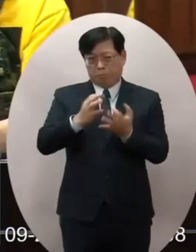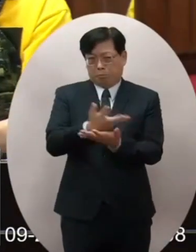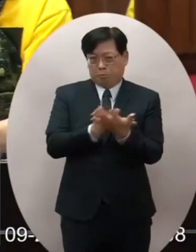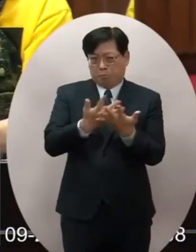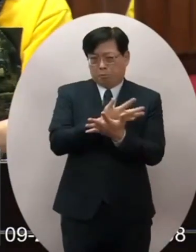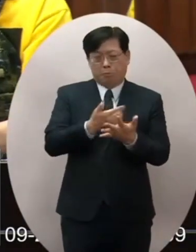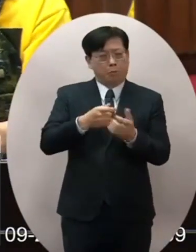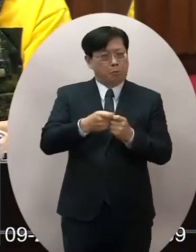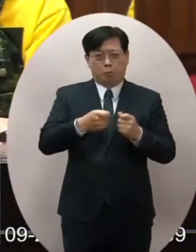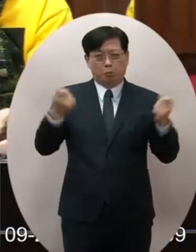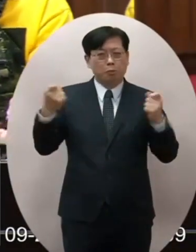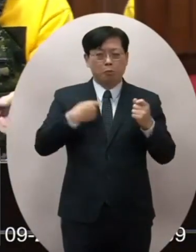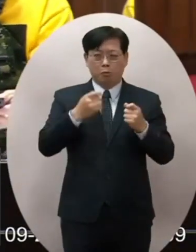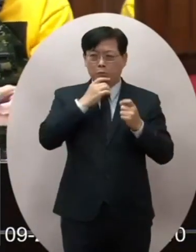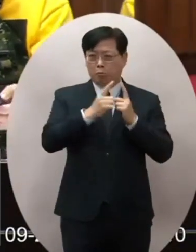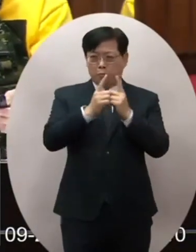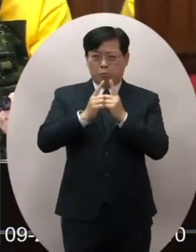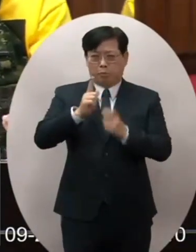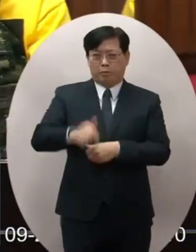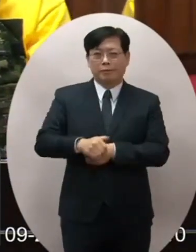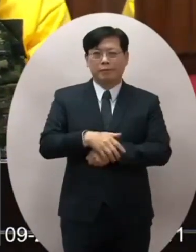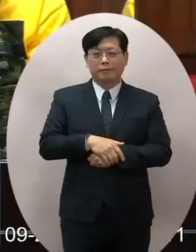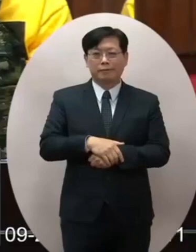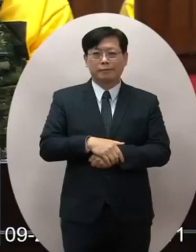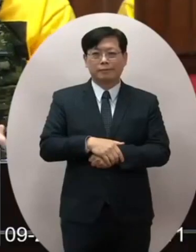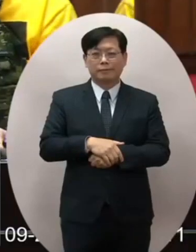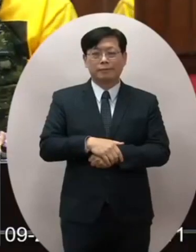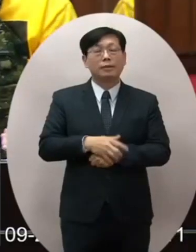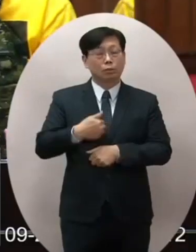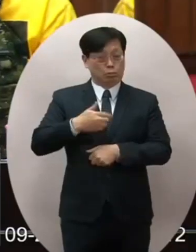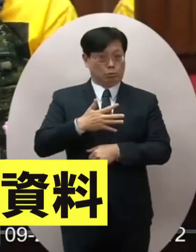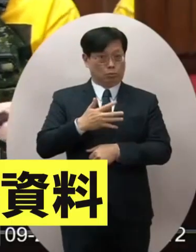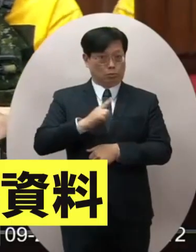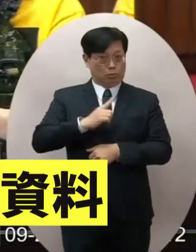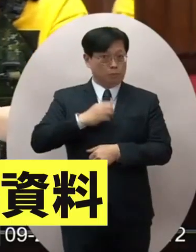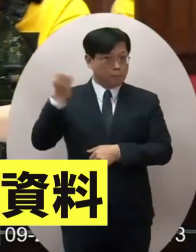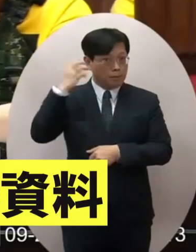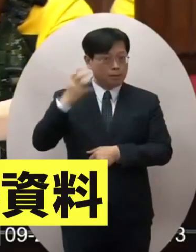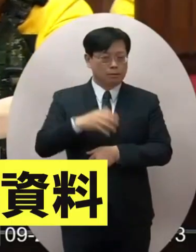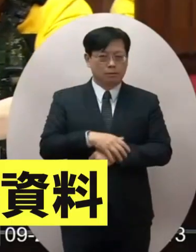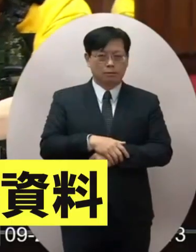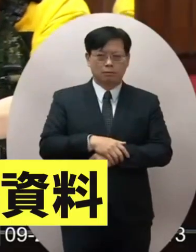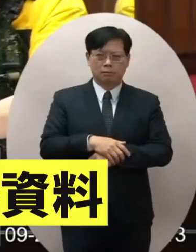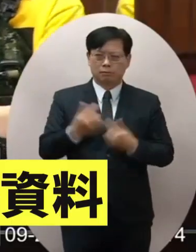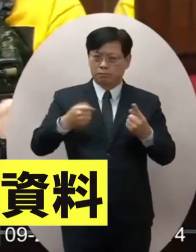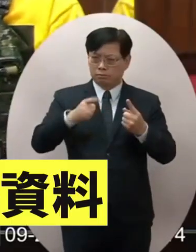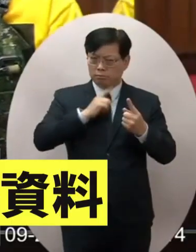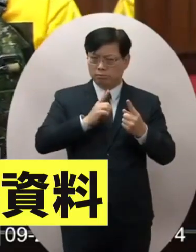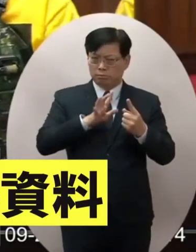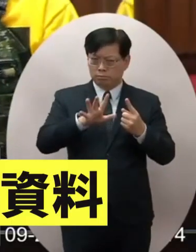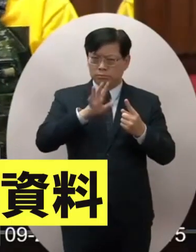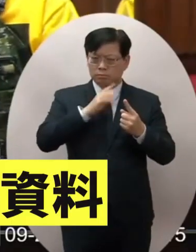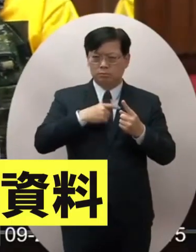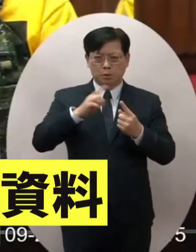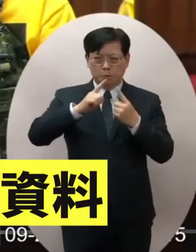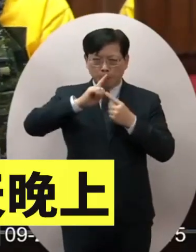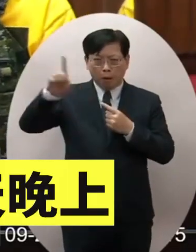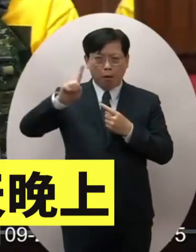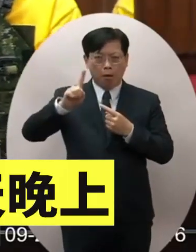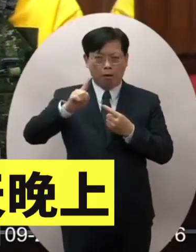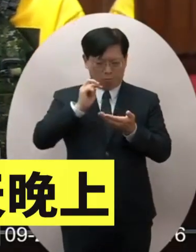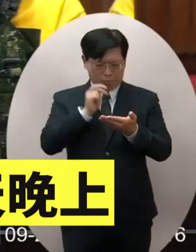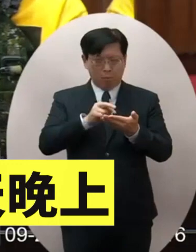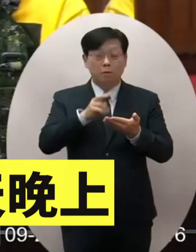切，过从甚密。那就我知道的，所掌握的这个检举资